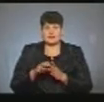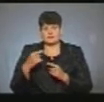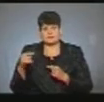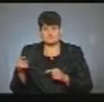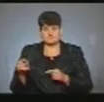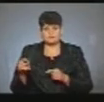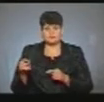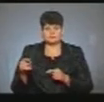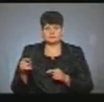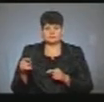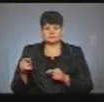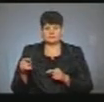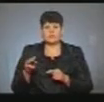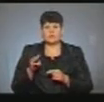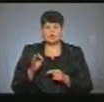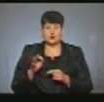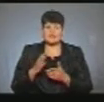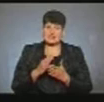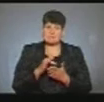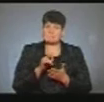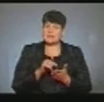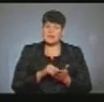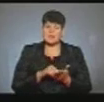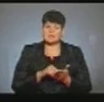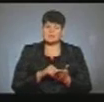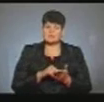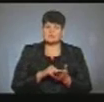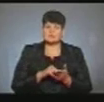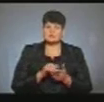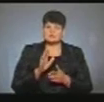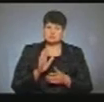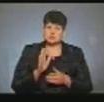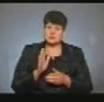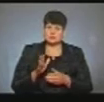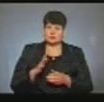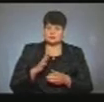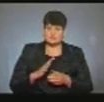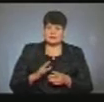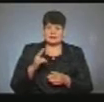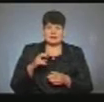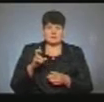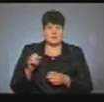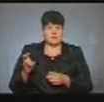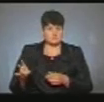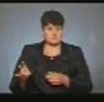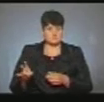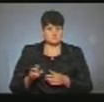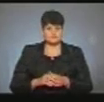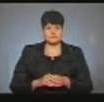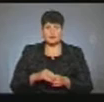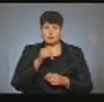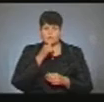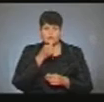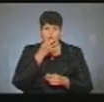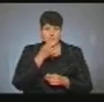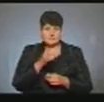що 9-поверховий будинок, то є питання до того, чи буде витримано ДБН і правила. Дякую. Спробуємо відповісти